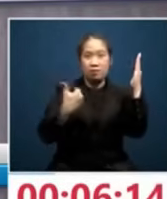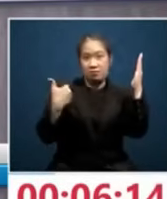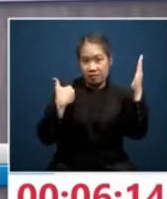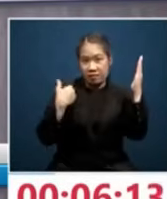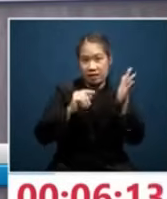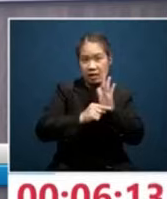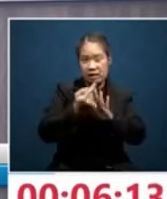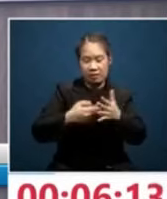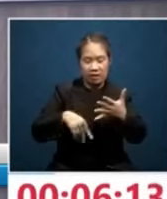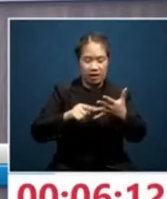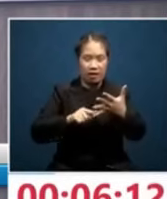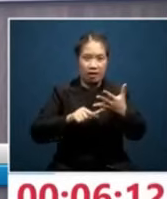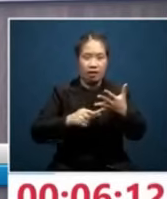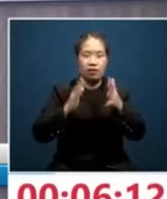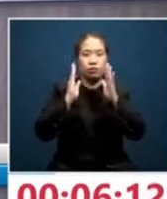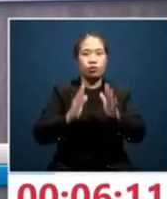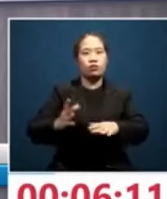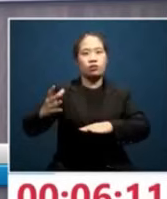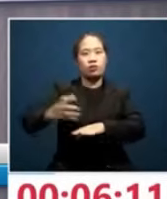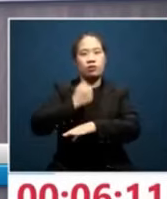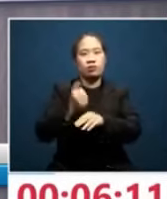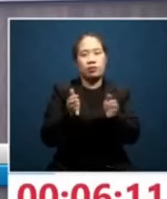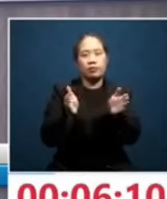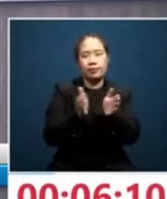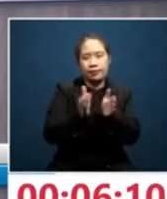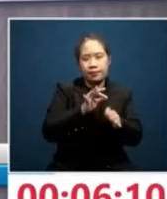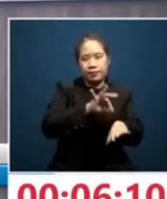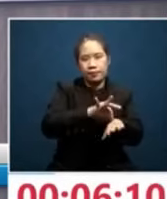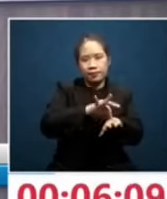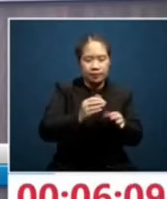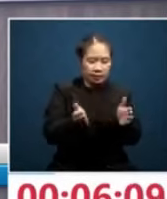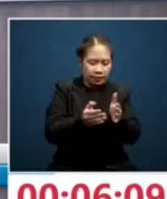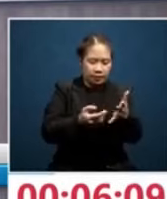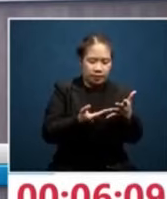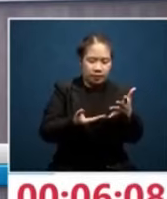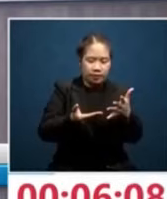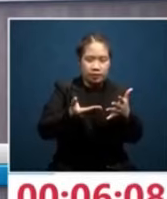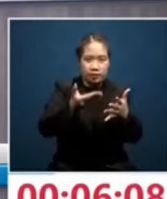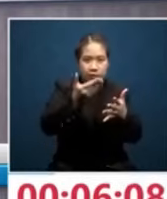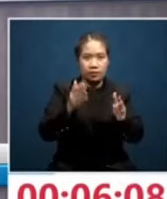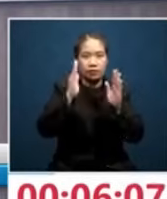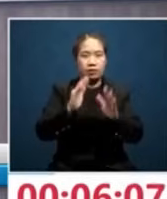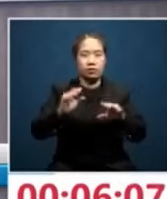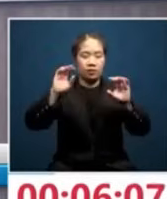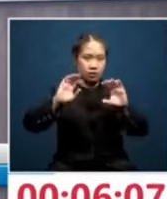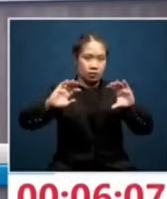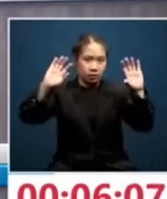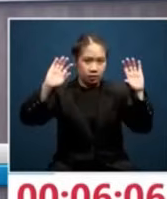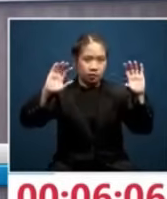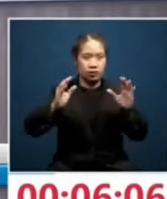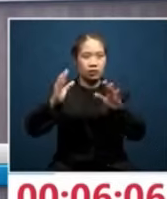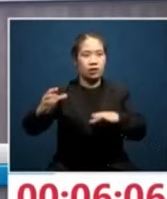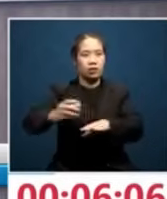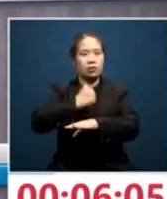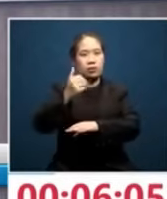รีได้แล้วนะครับในคุกครับมีแต่จำนวนของนักการเมืองท้องถิ่นผมก็ไปถามนะครับบางคนเนี่ยเรารู้ว่าเข